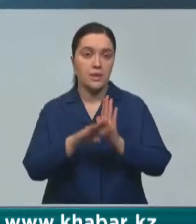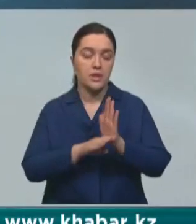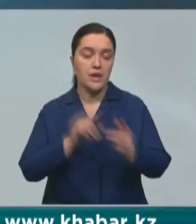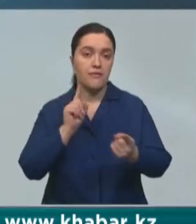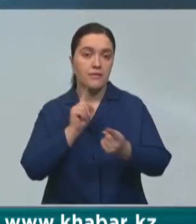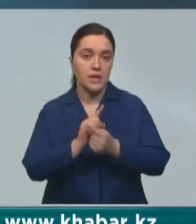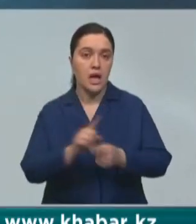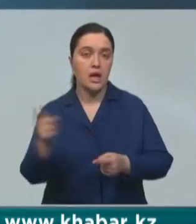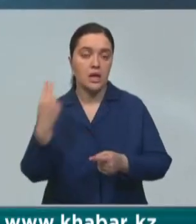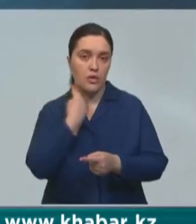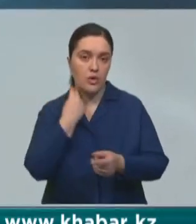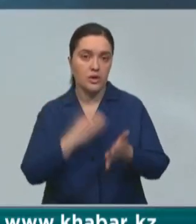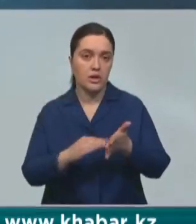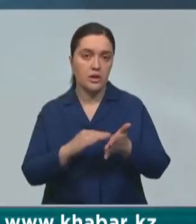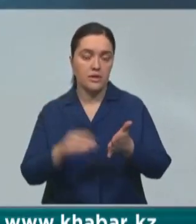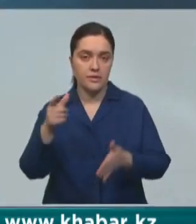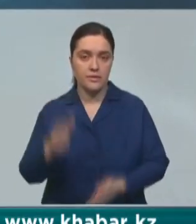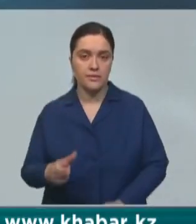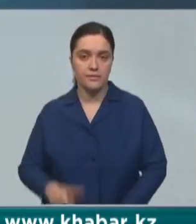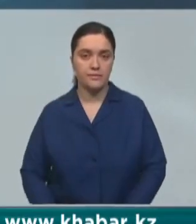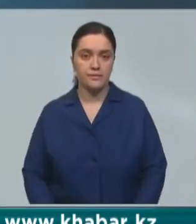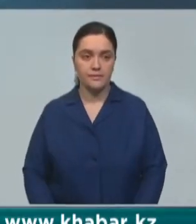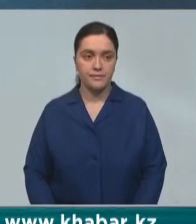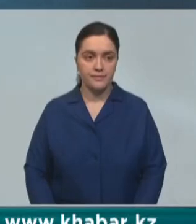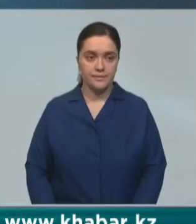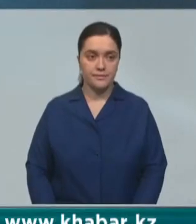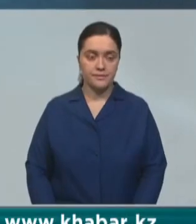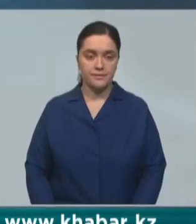программистом встретился наш лондонский корреспондент Галымжан Караманулы.